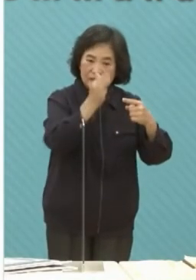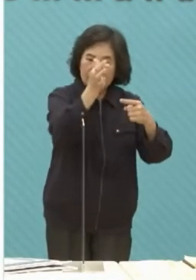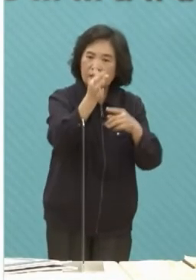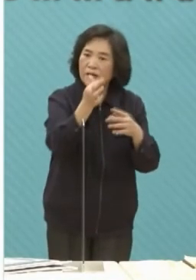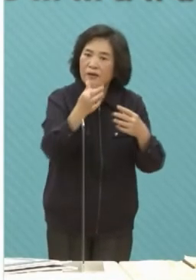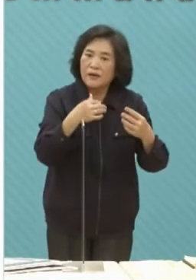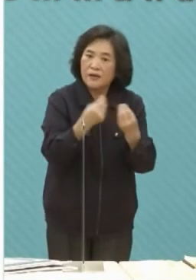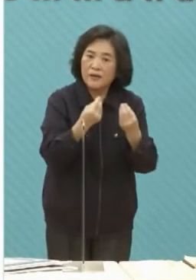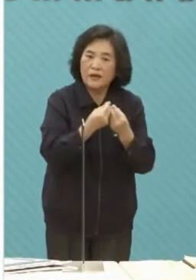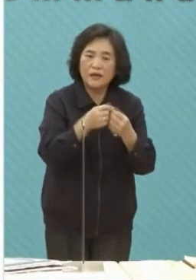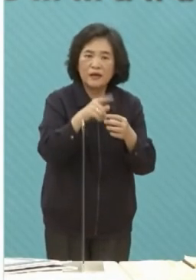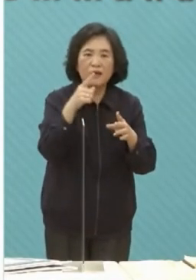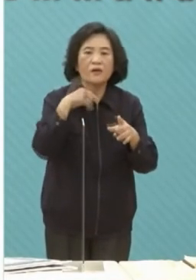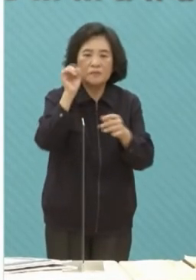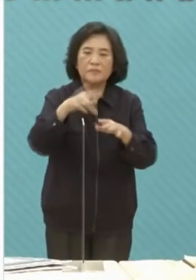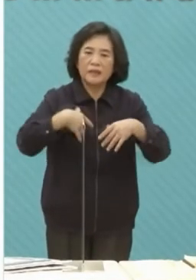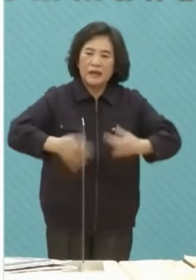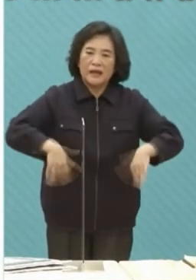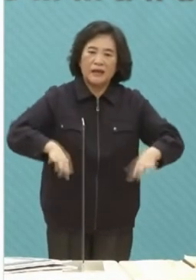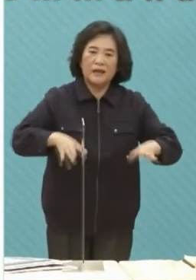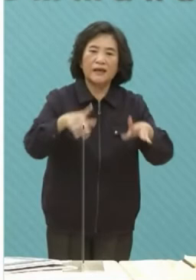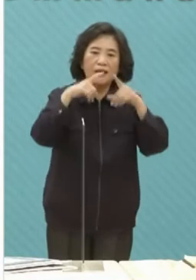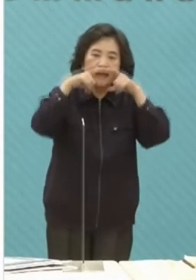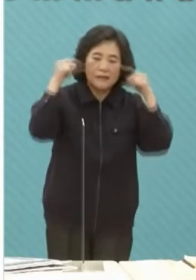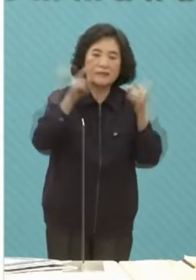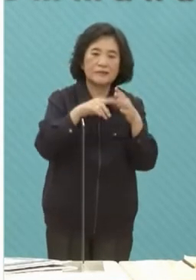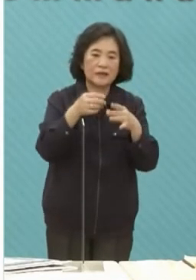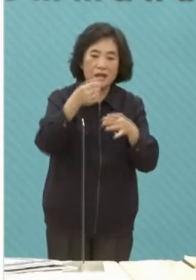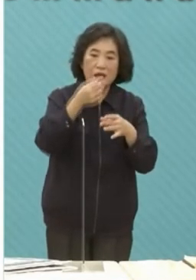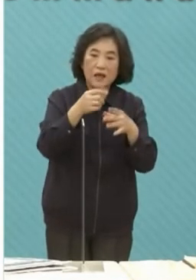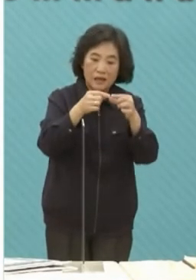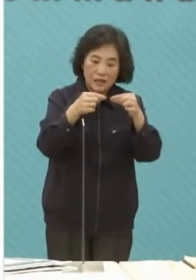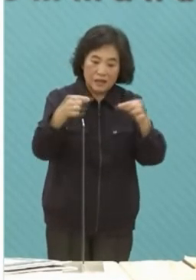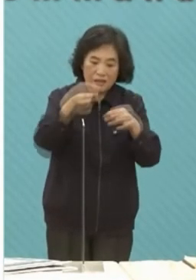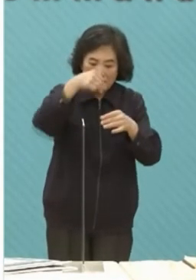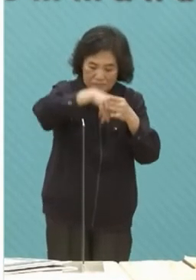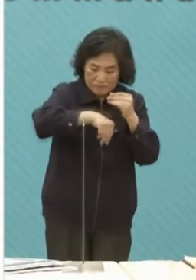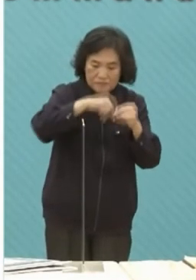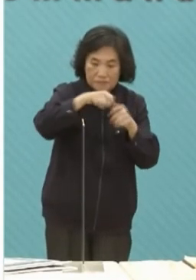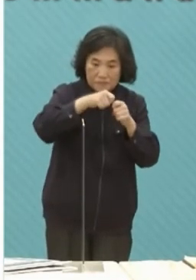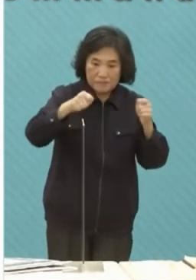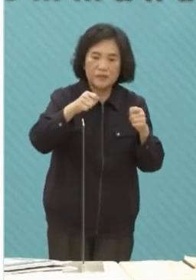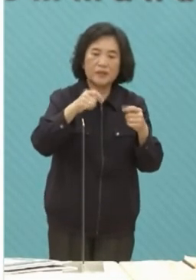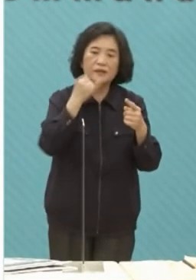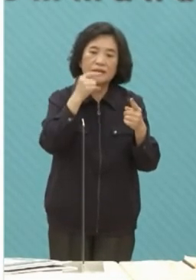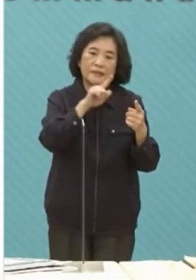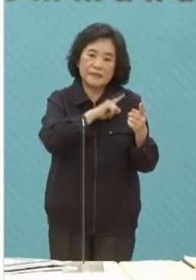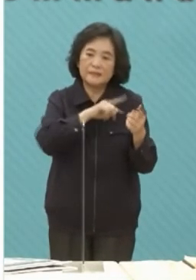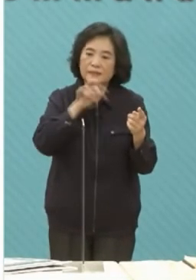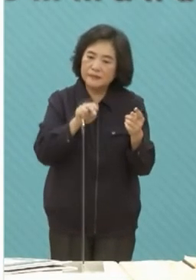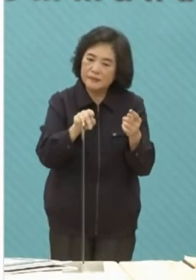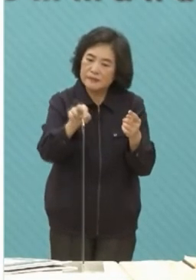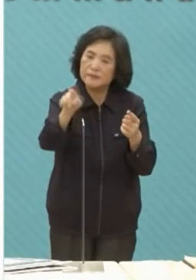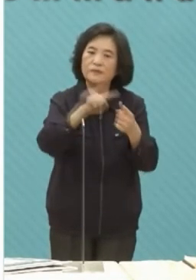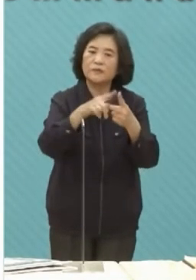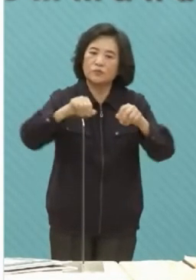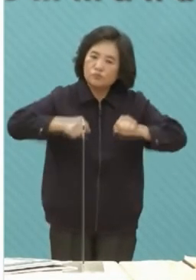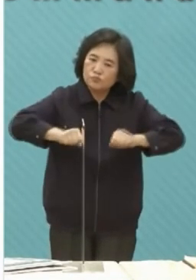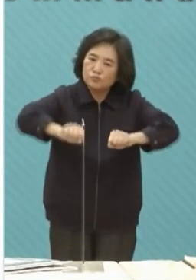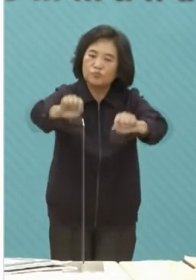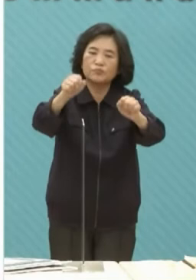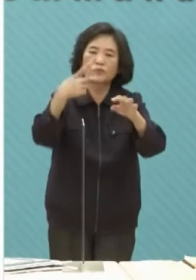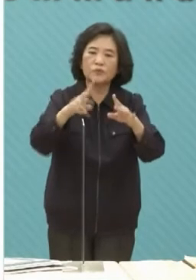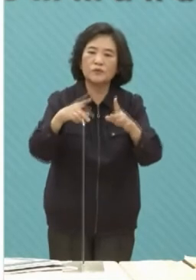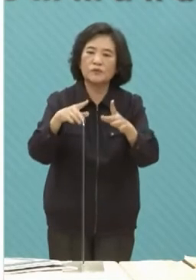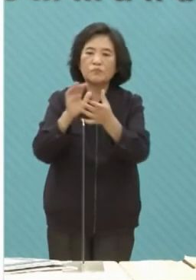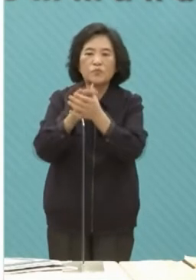强调不要慌张，戴好口罩，包好检体，然后步行或自己亲友或骑车或者是